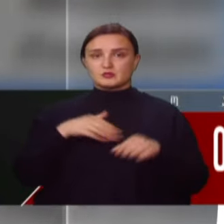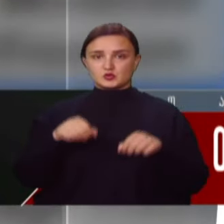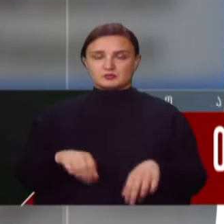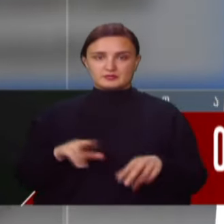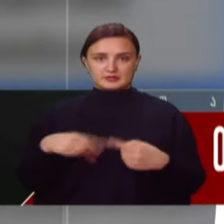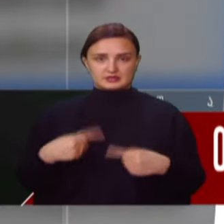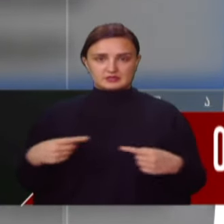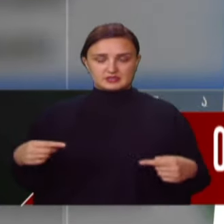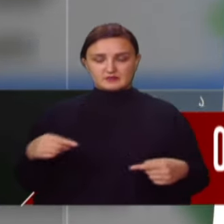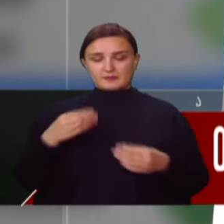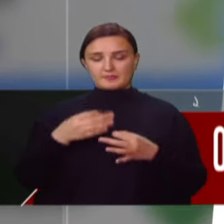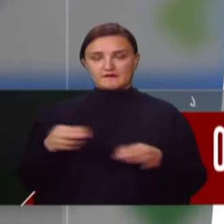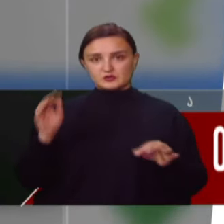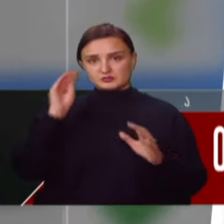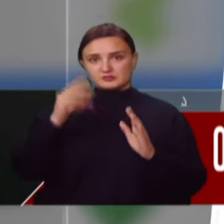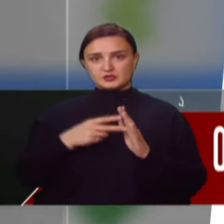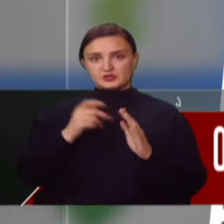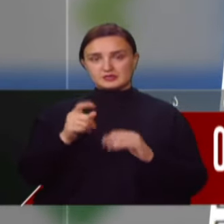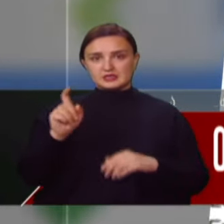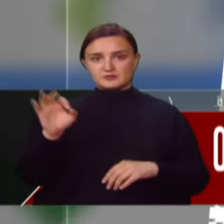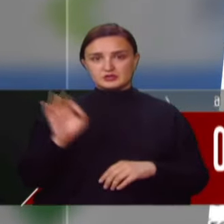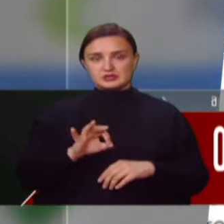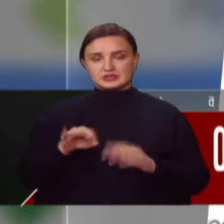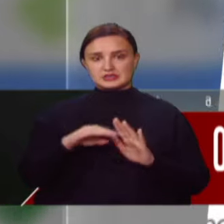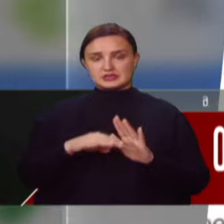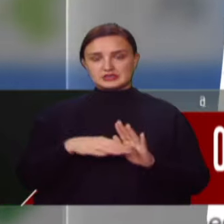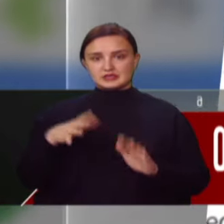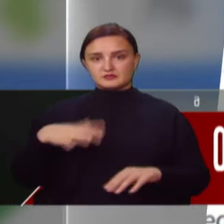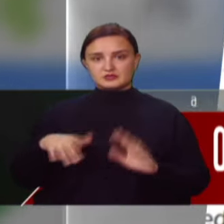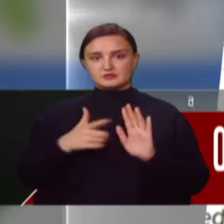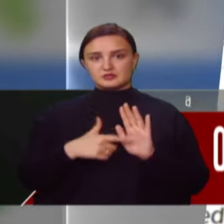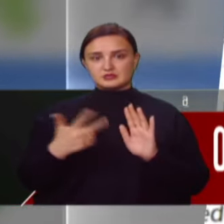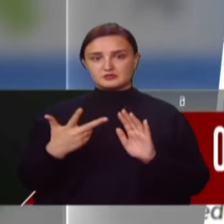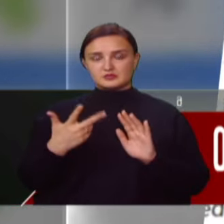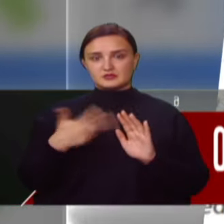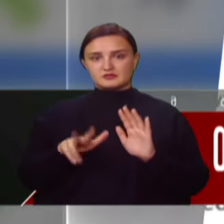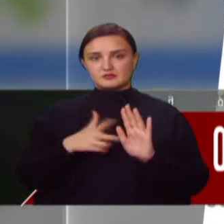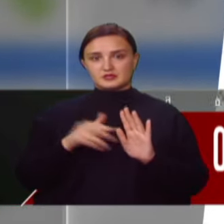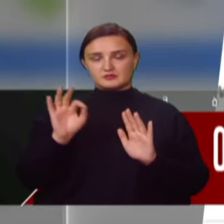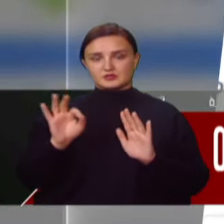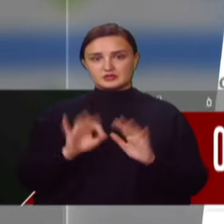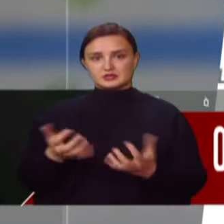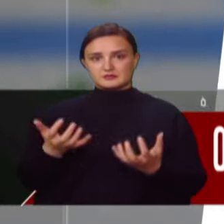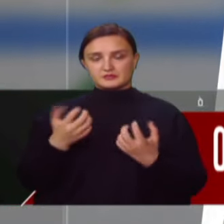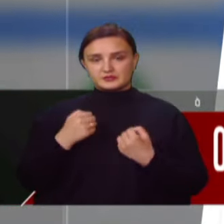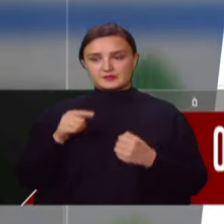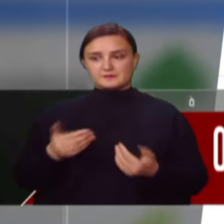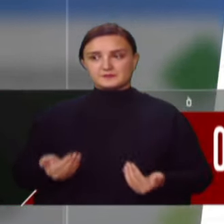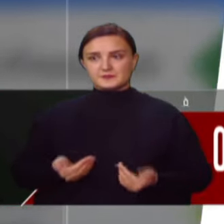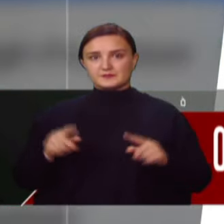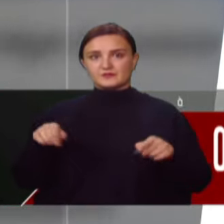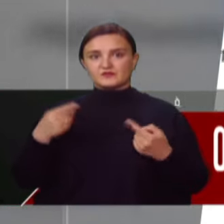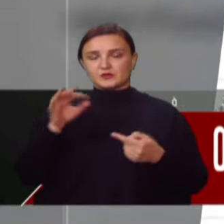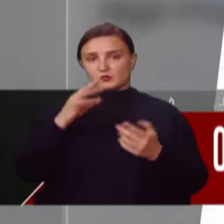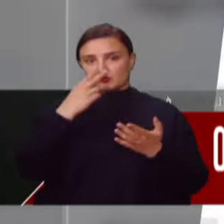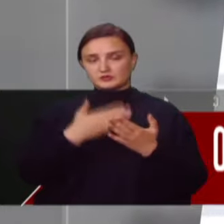შემდეგ. თავისუფლების შეფასების 100%-იანი სისტემით საქართველომ 73.38 მიასადი% მიიღო. კეთილდღეობის ინდექსში